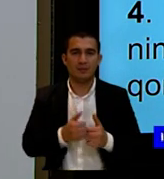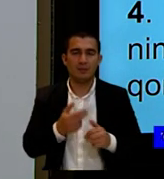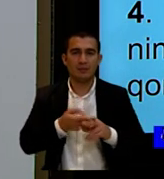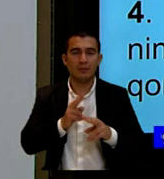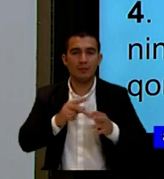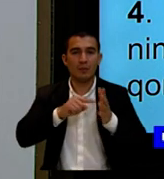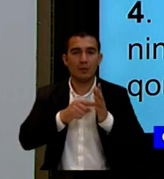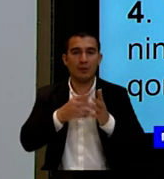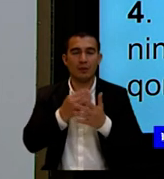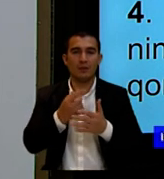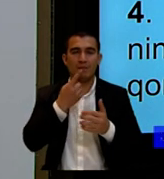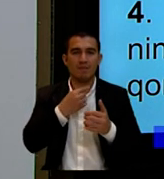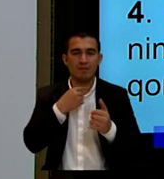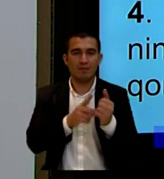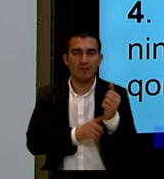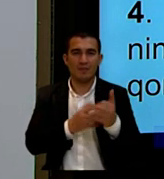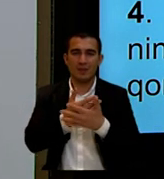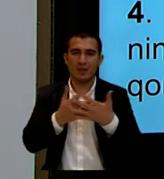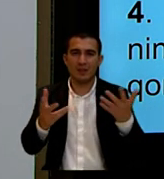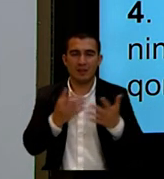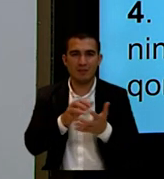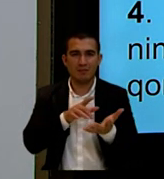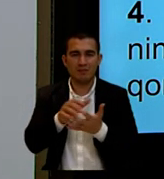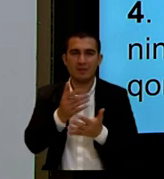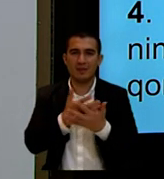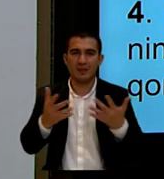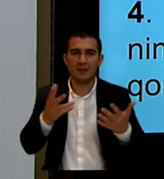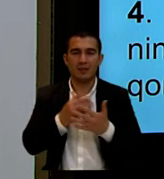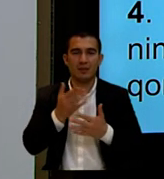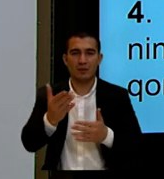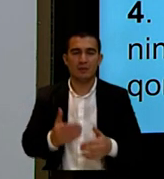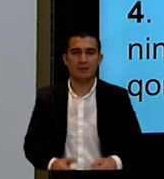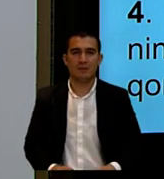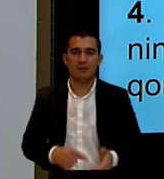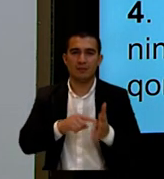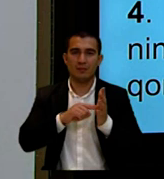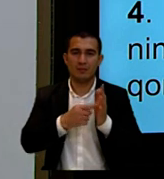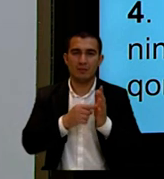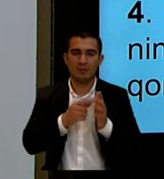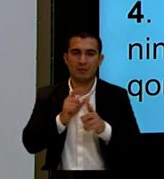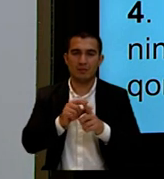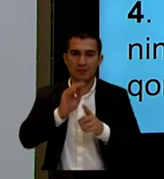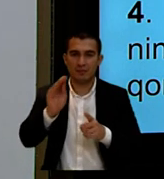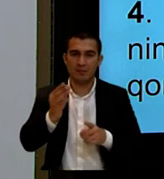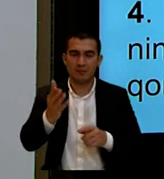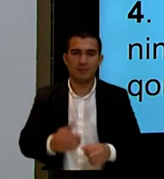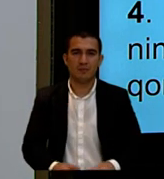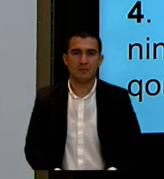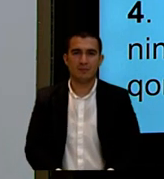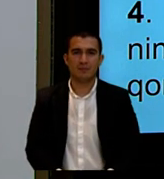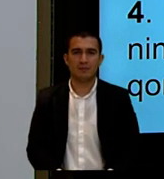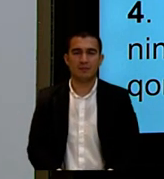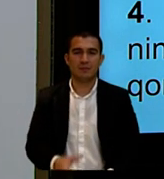Bo'g'im oyoqlilarda qon tana suyuqligi bilan aralashib nuqtalar o'rniga so'zni qo'ying